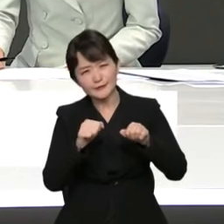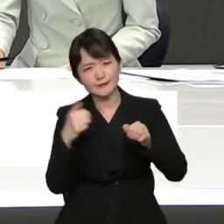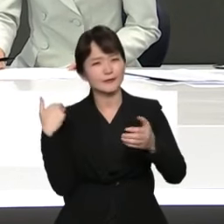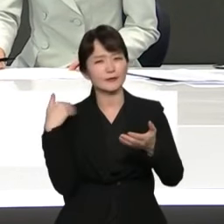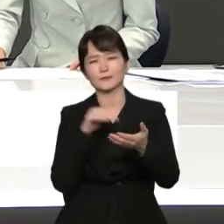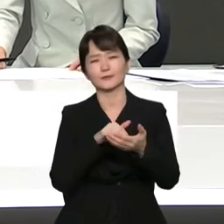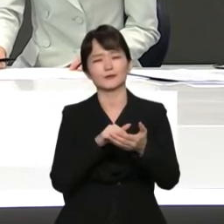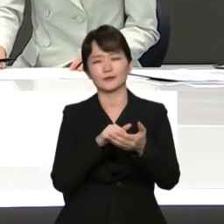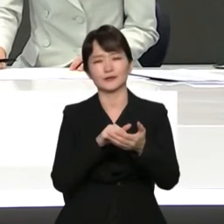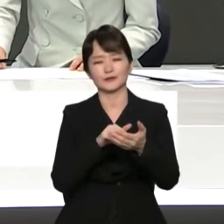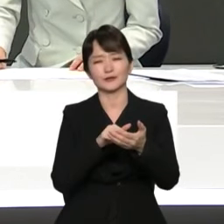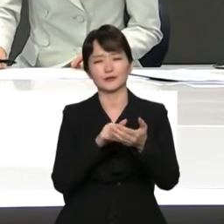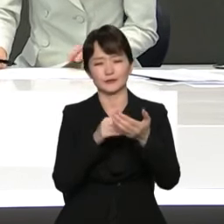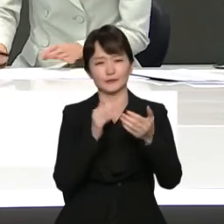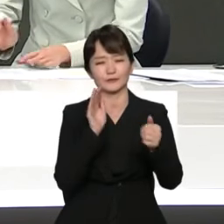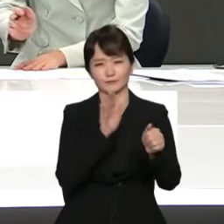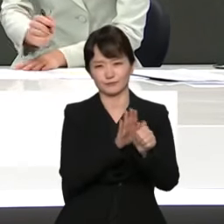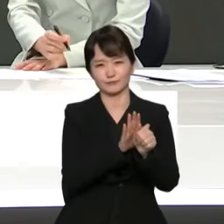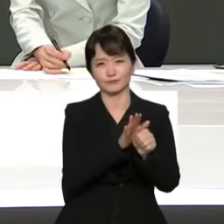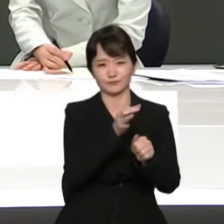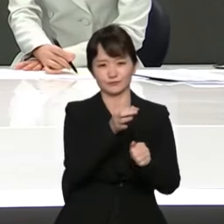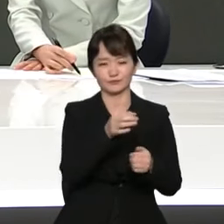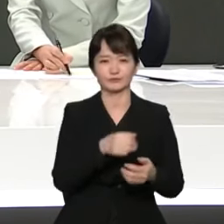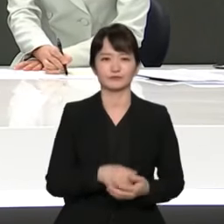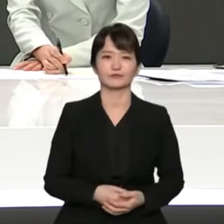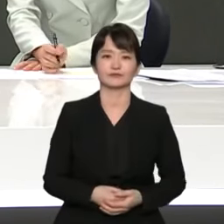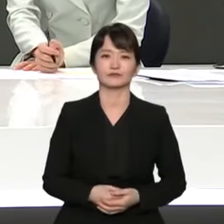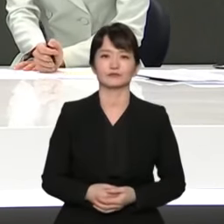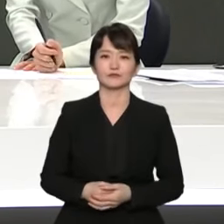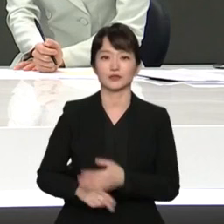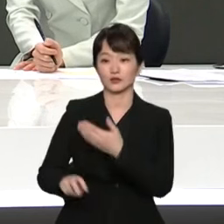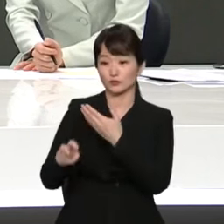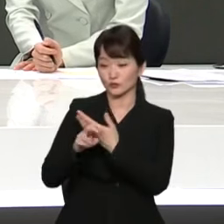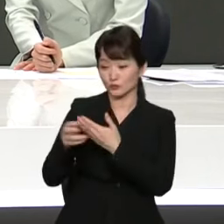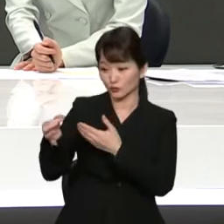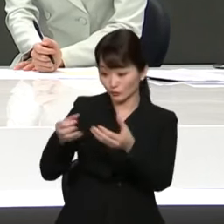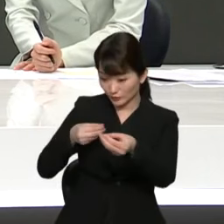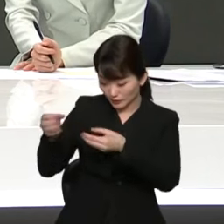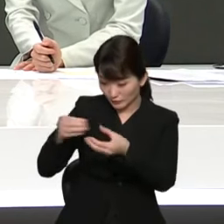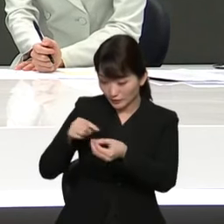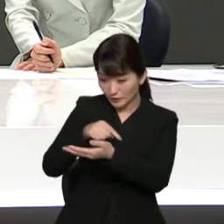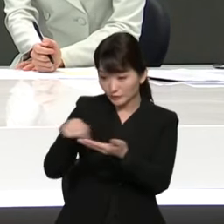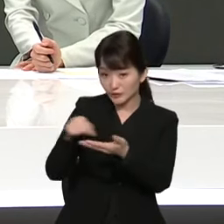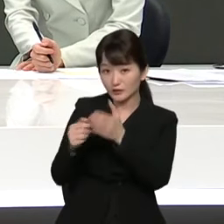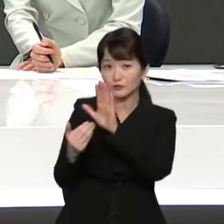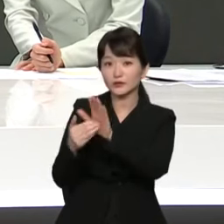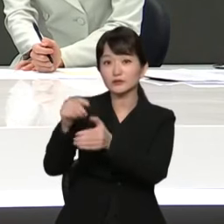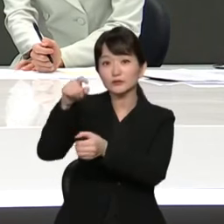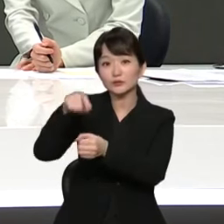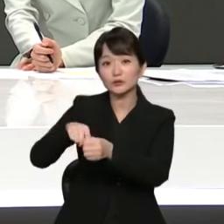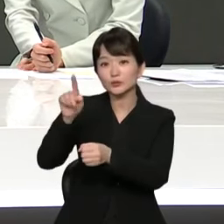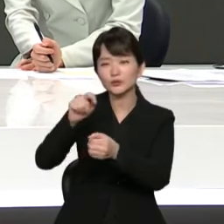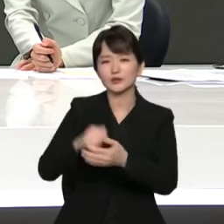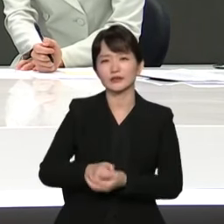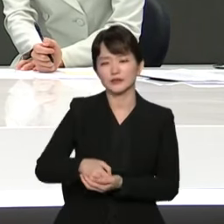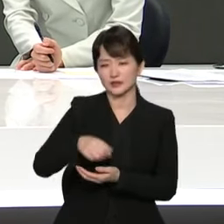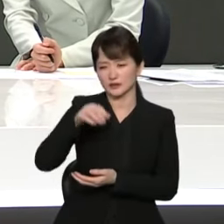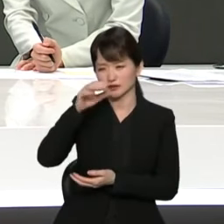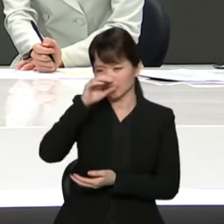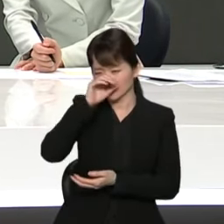들려 받았죠네 불법 사체 피해를 막기 위해서는 순자산액 제도를 도입하는게 필요하다는 말씀을